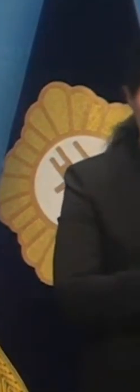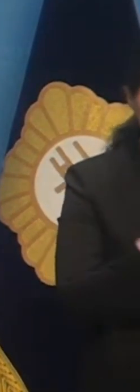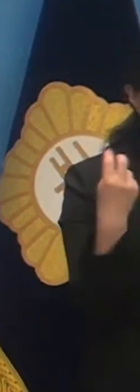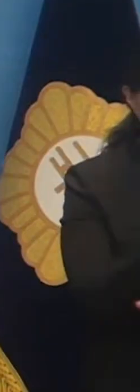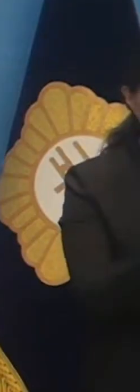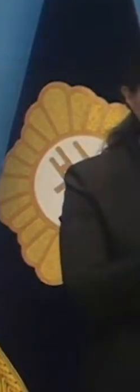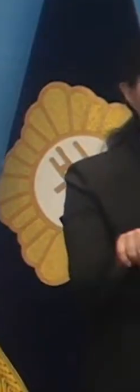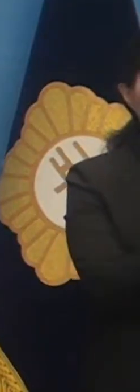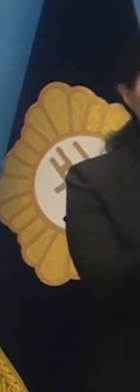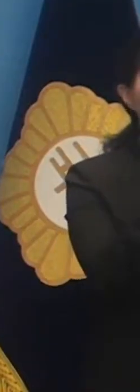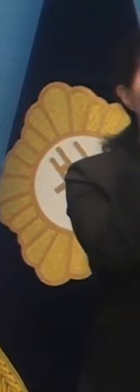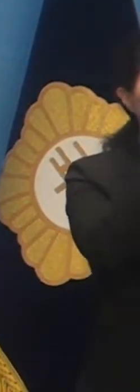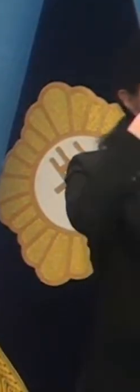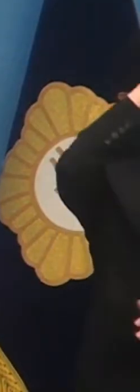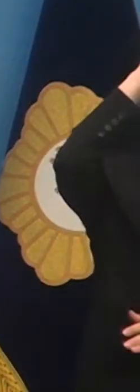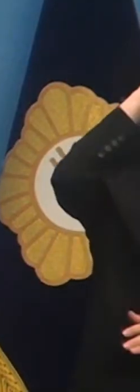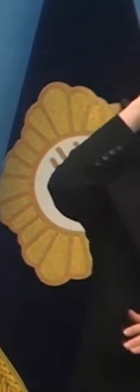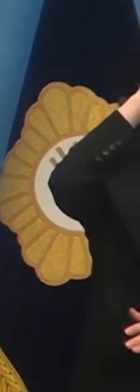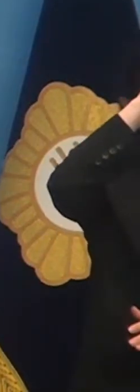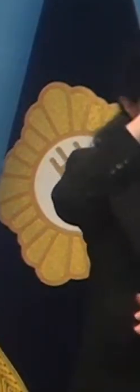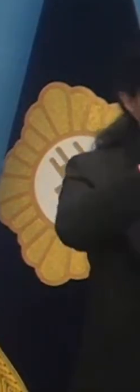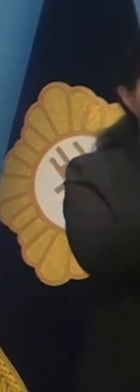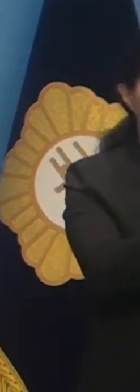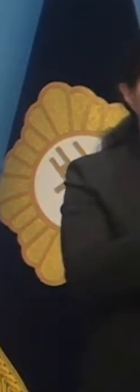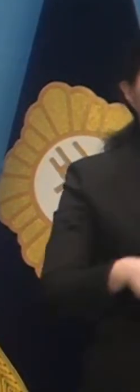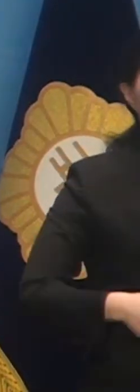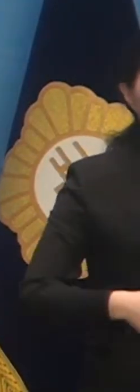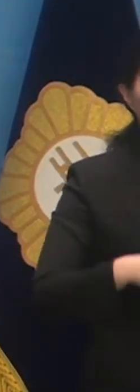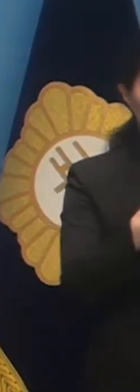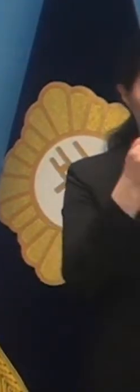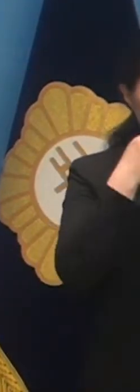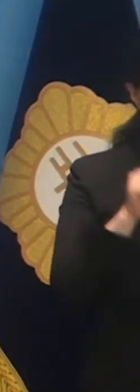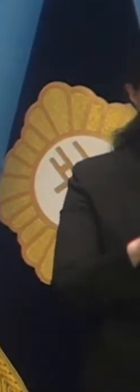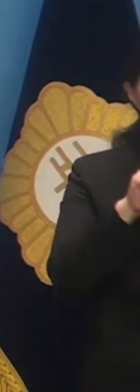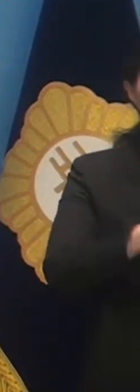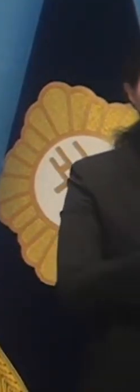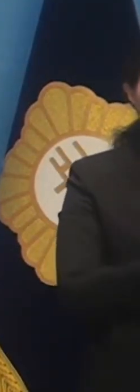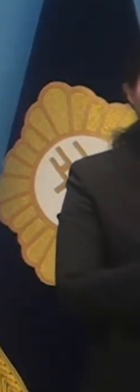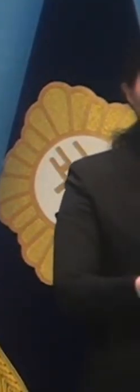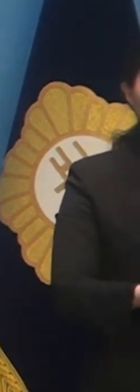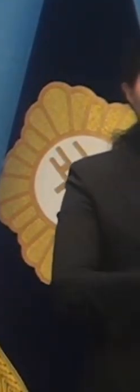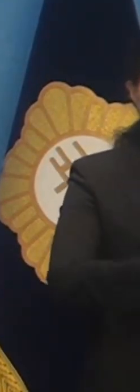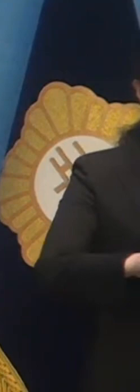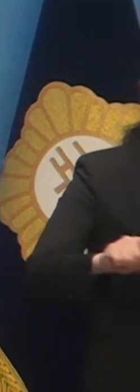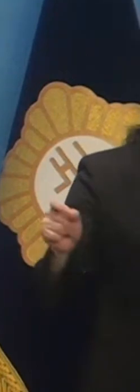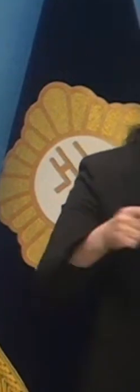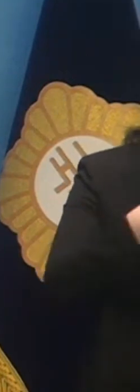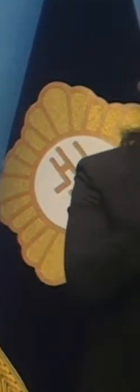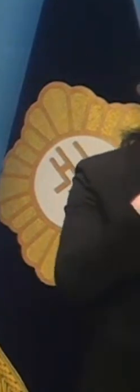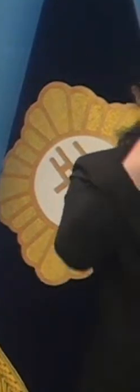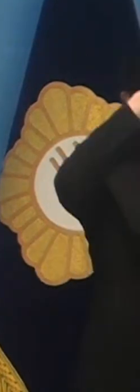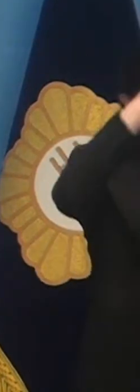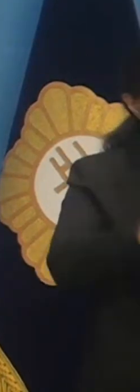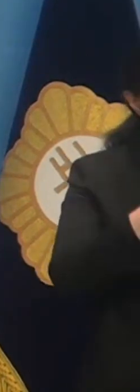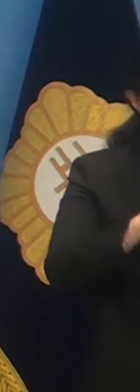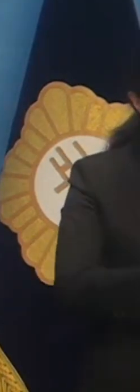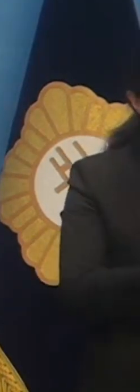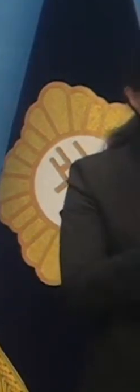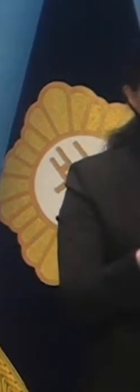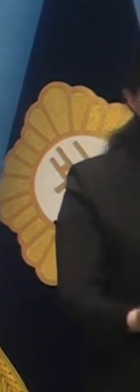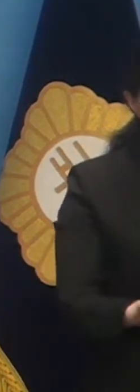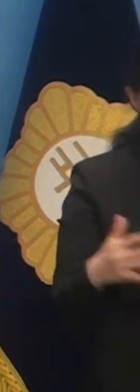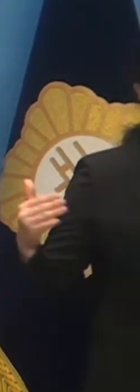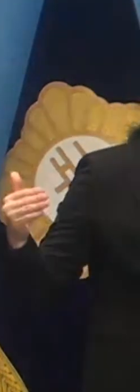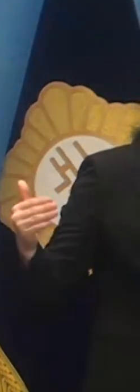수 있는 검찰을 만들어야 합니다. 국민의 명령에 따라 오랜 시간 이어진 검찰 개혁의